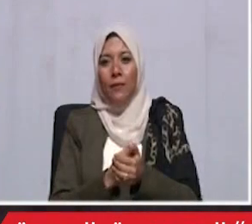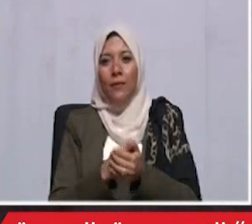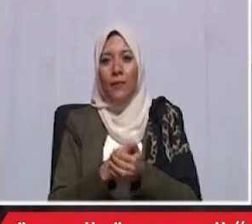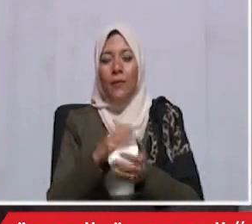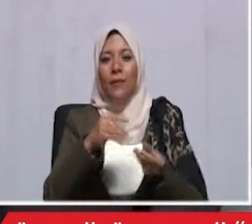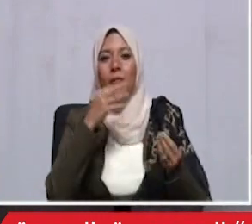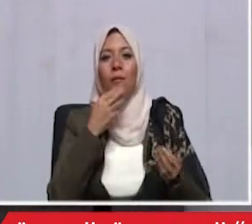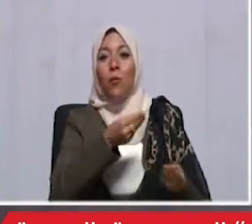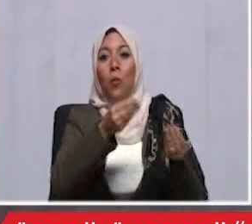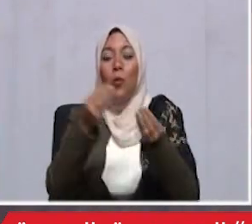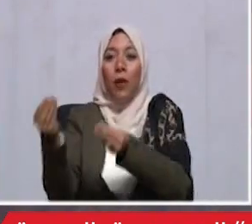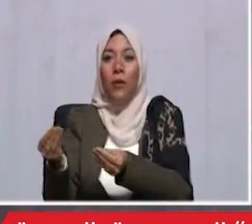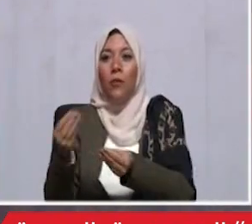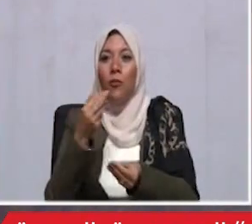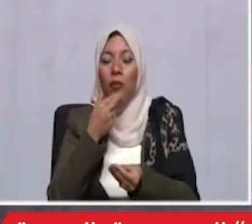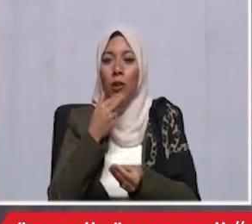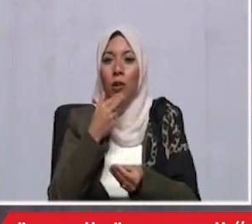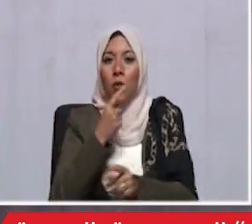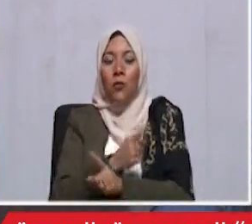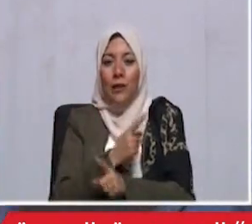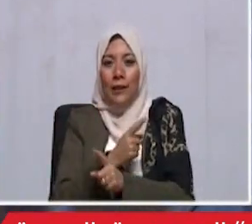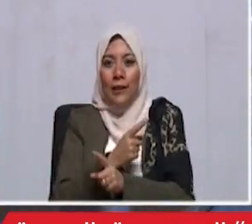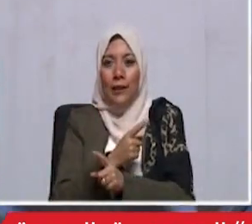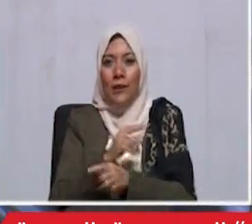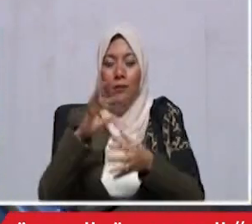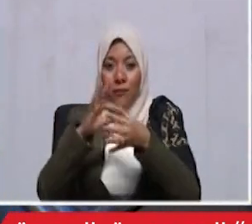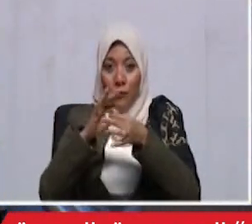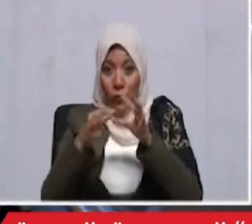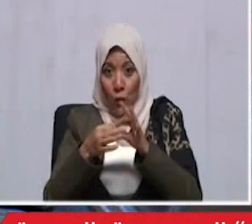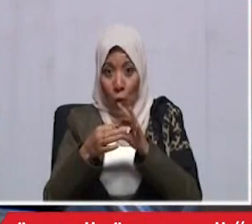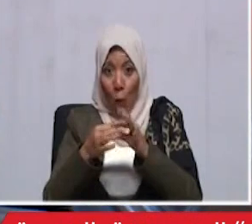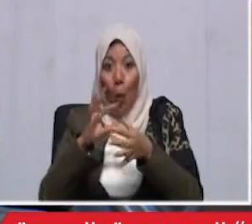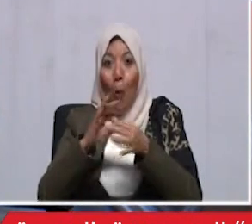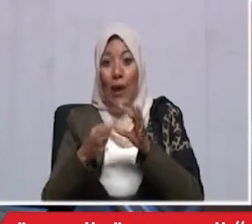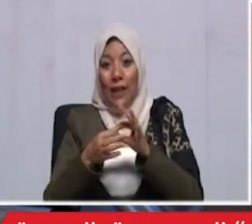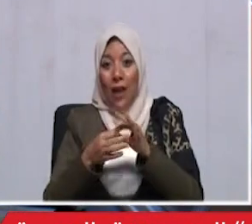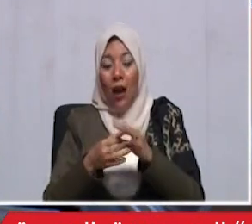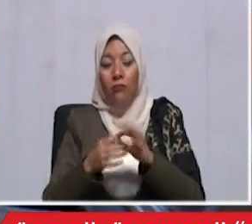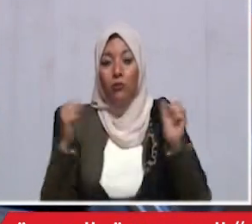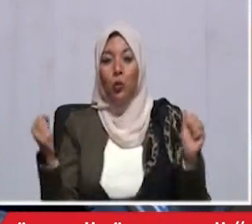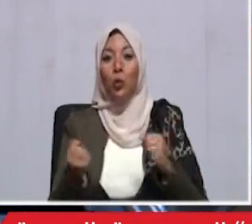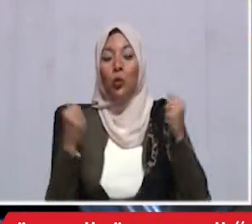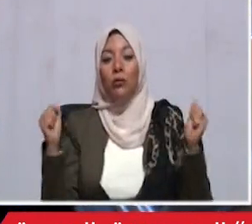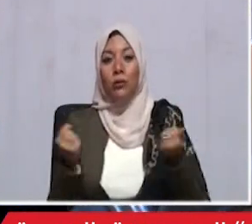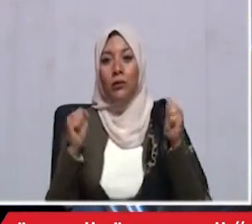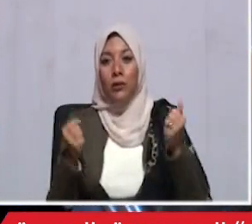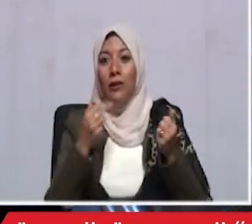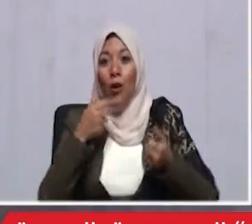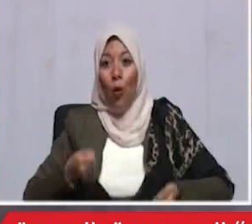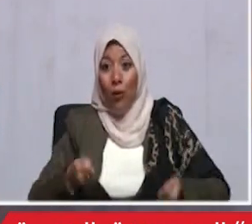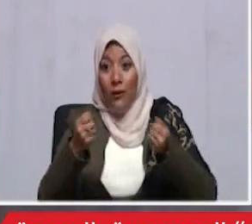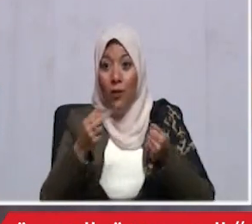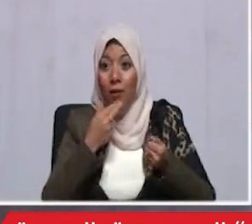مقدم استاذ محمد فرغالي المدير العام لمؤسسه الجود. استاذ محمد ده يعني ده كرسي عبد